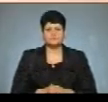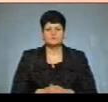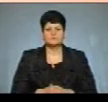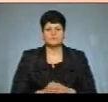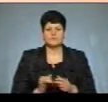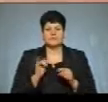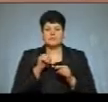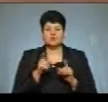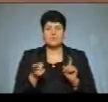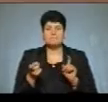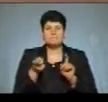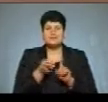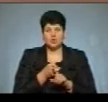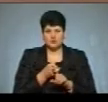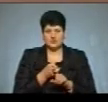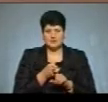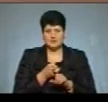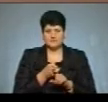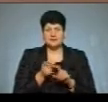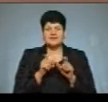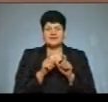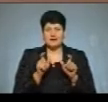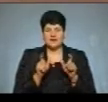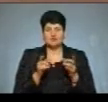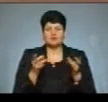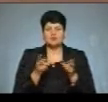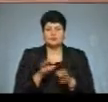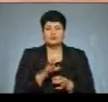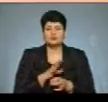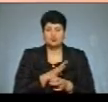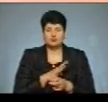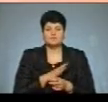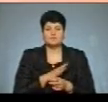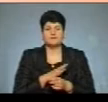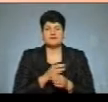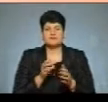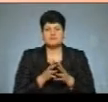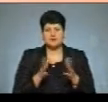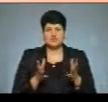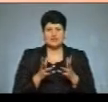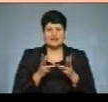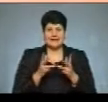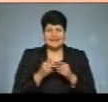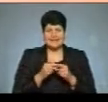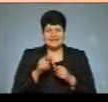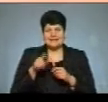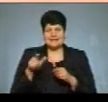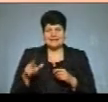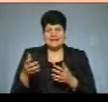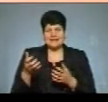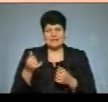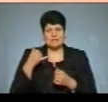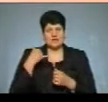Для того, щоб підключити станцію, це потрібно було, по-перше, збільшити кількість диспетчерів. У нас